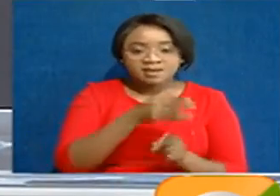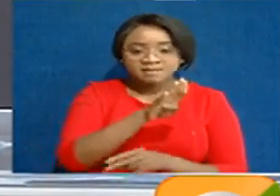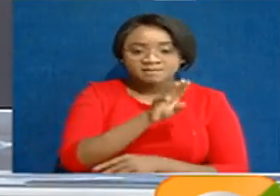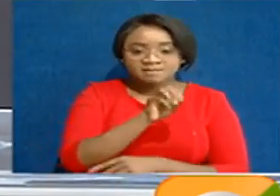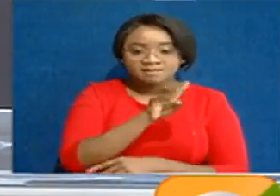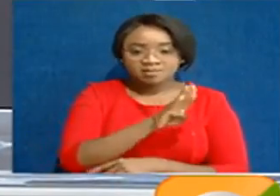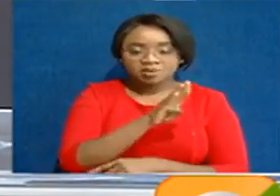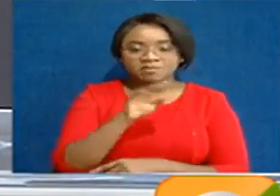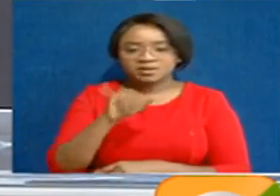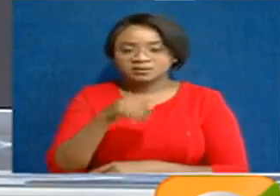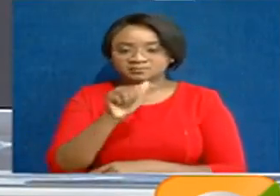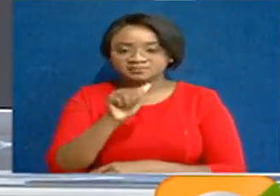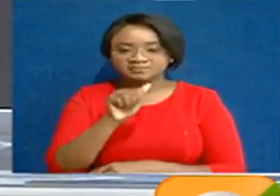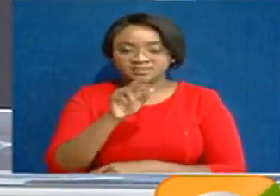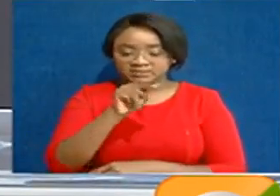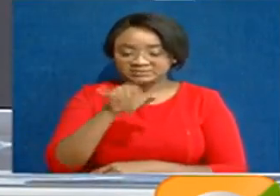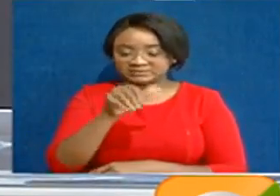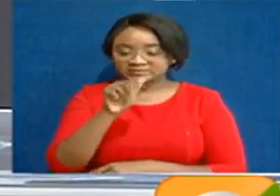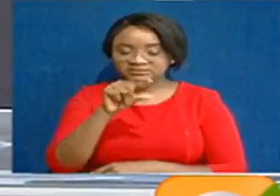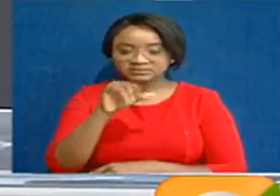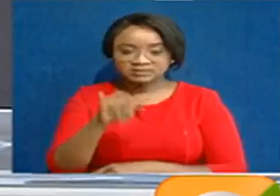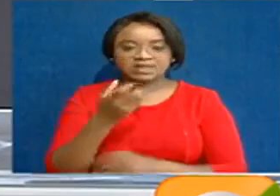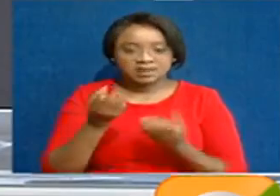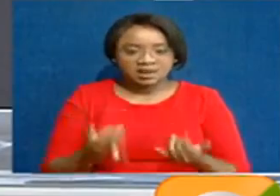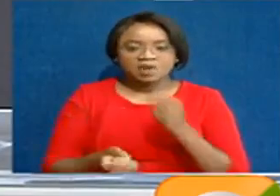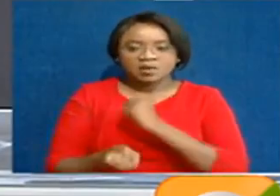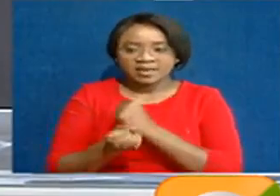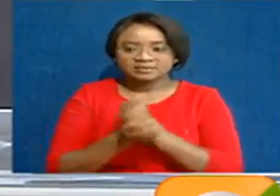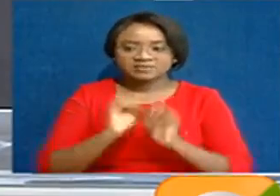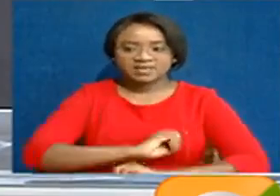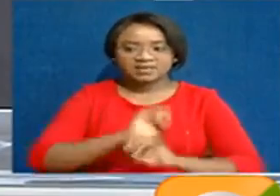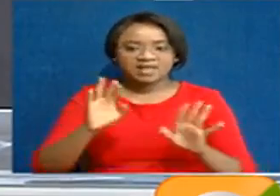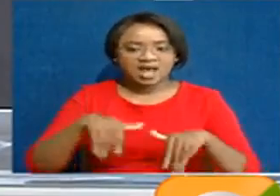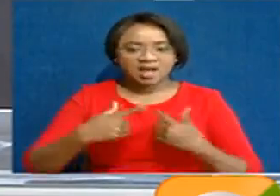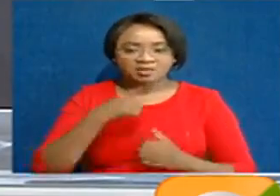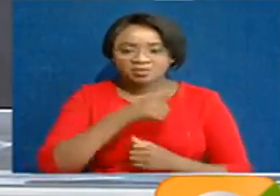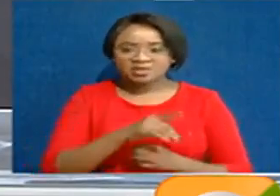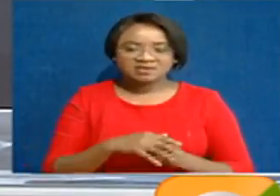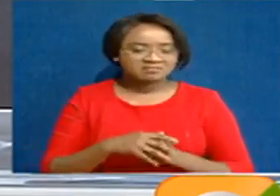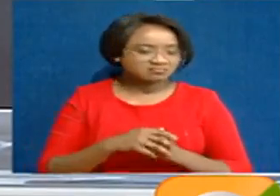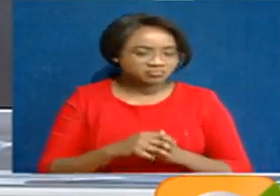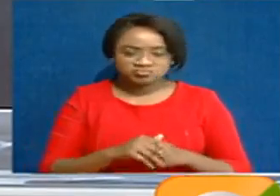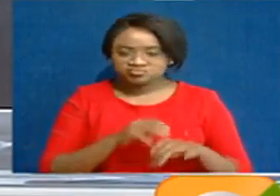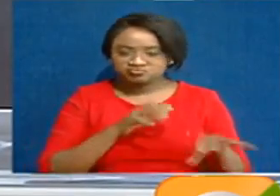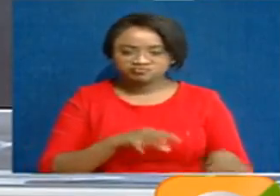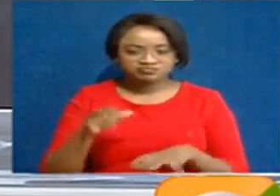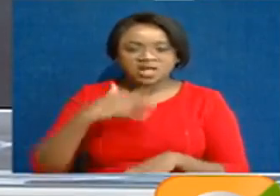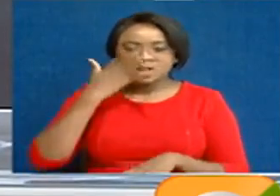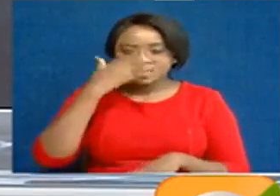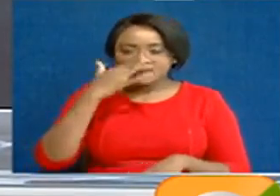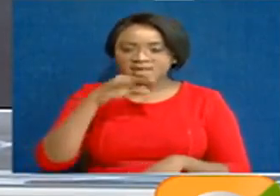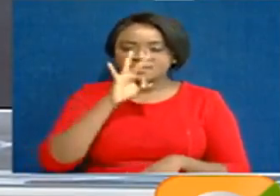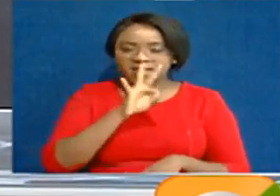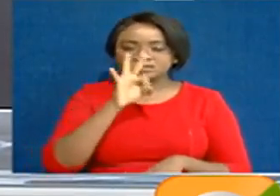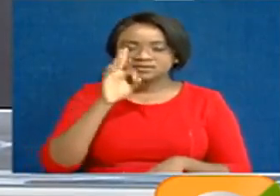Njagi amepasua mbarika na kuelezea aliyomsibu mikononi mwao kwa muda wa siku 32. Njagi amesema